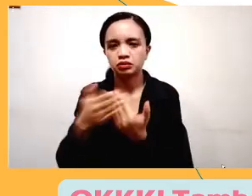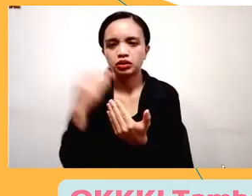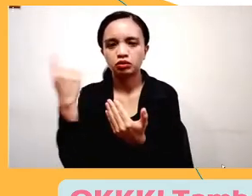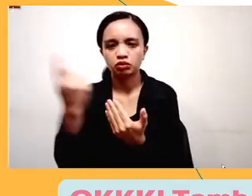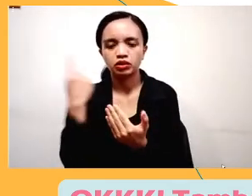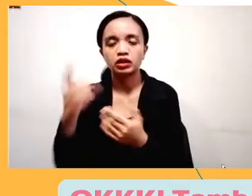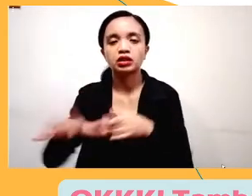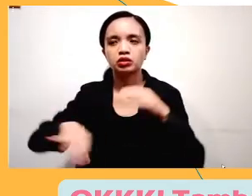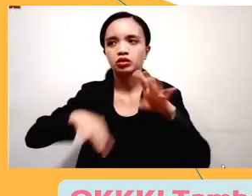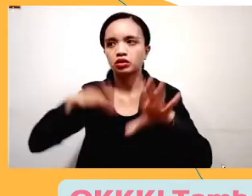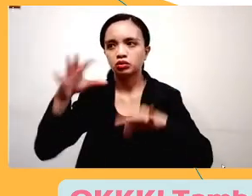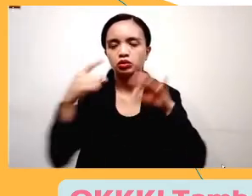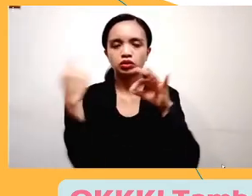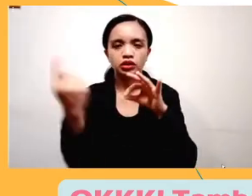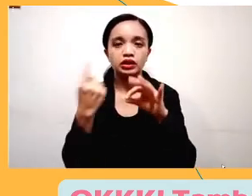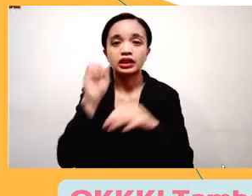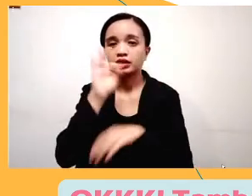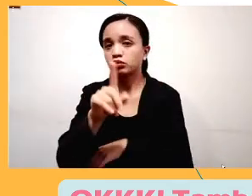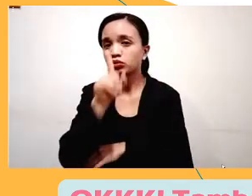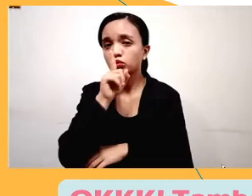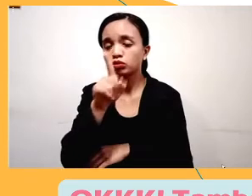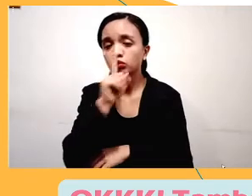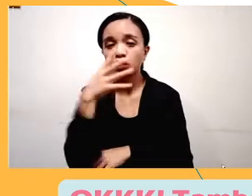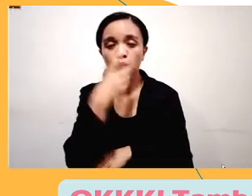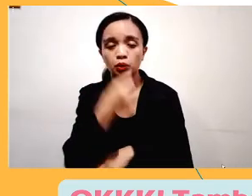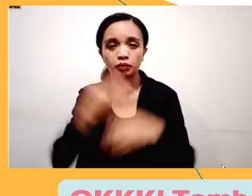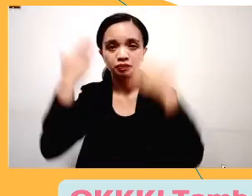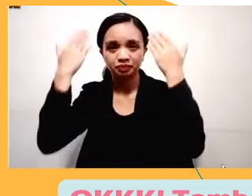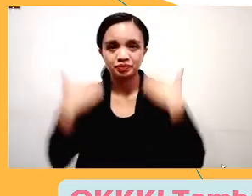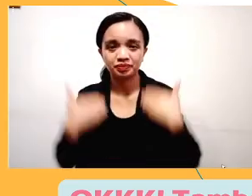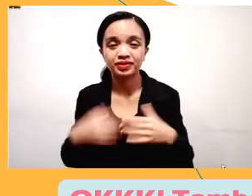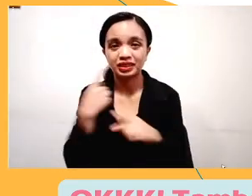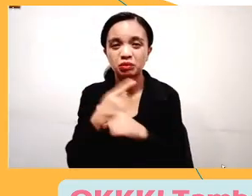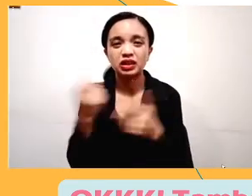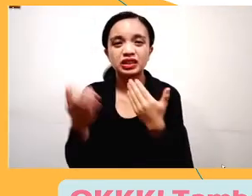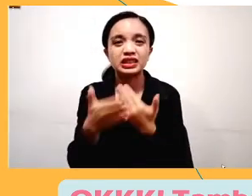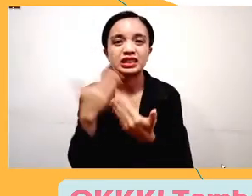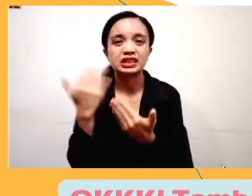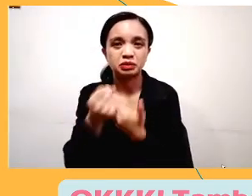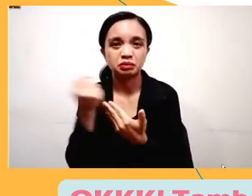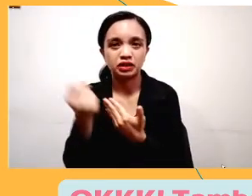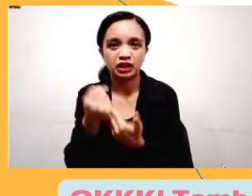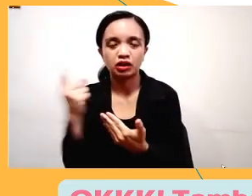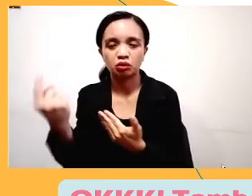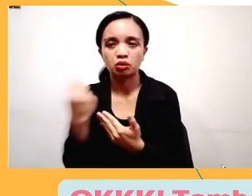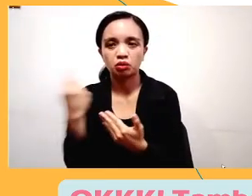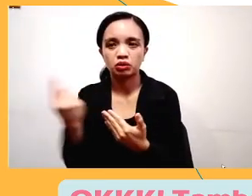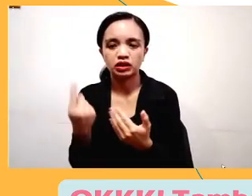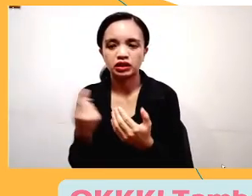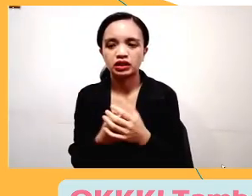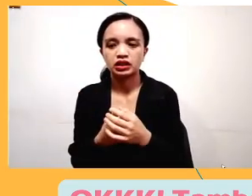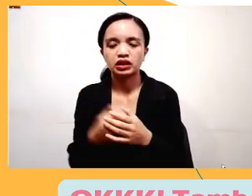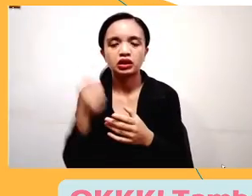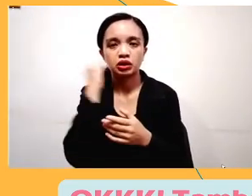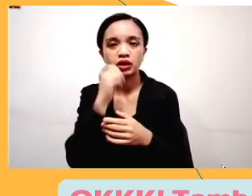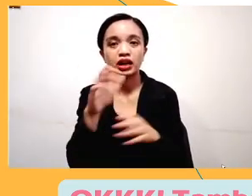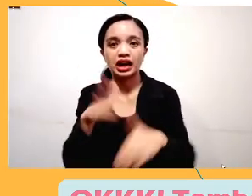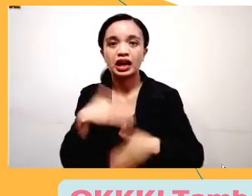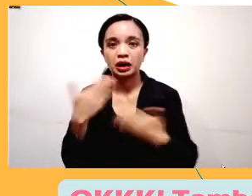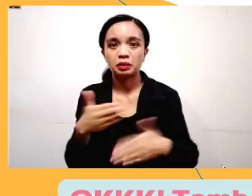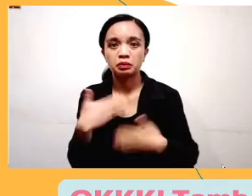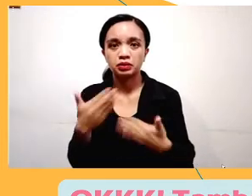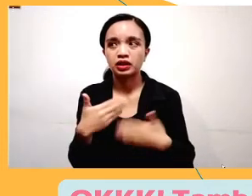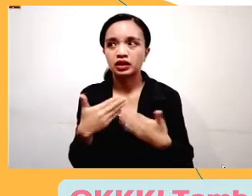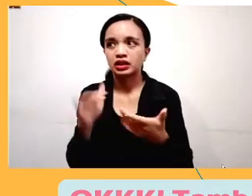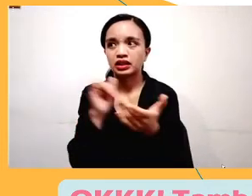contribution. Yung dala-dala mo kung sino ka. Alam niyo yung simpleng ngumingiti ka araw-araw, masaya kang kasama, is a